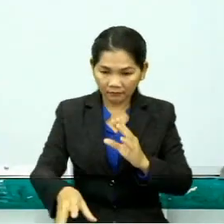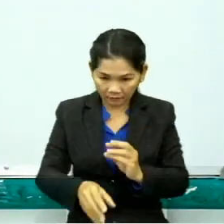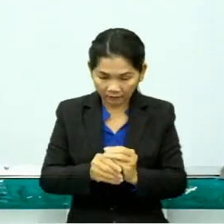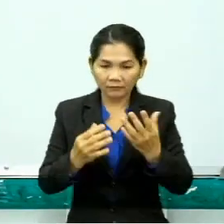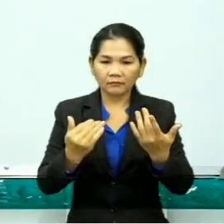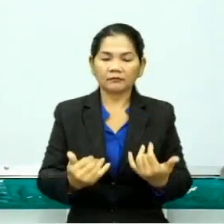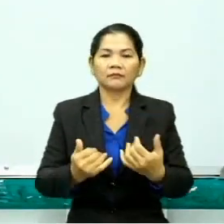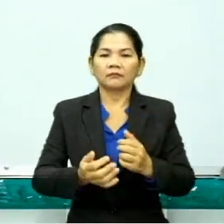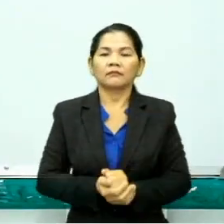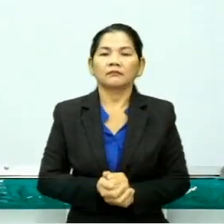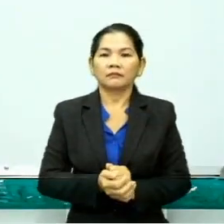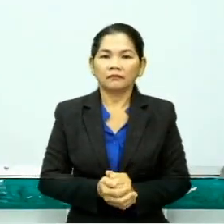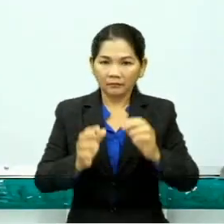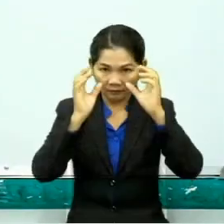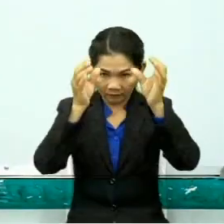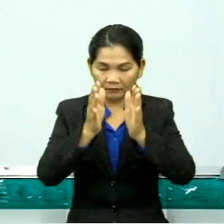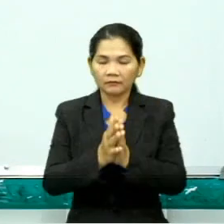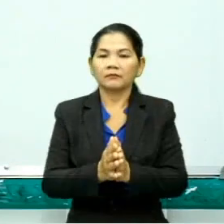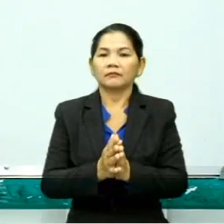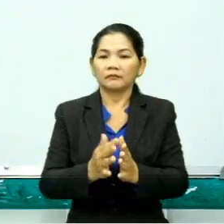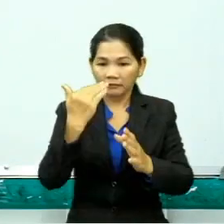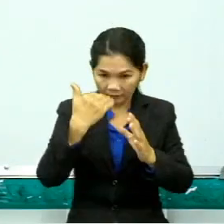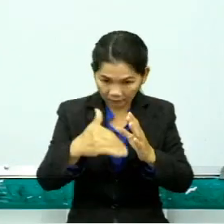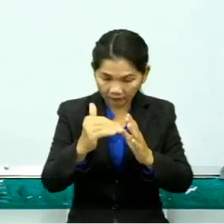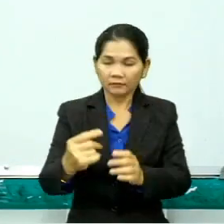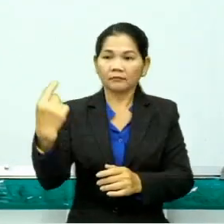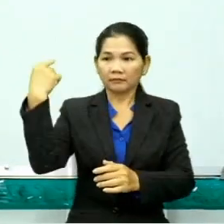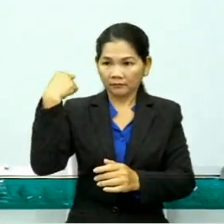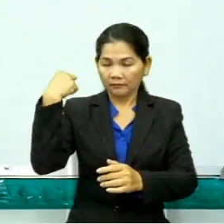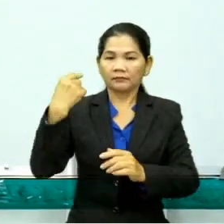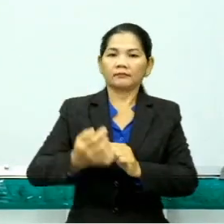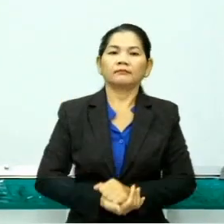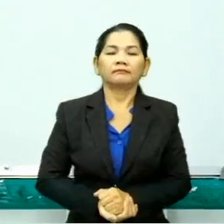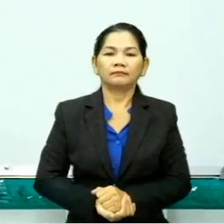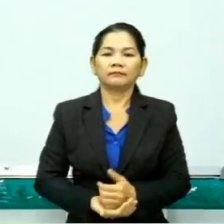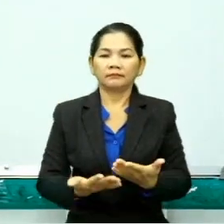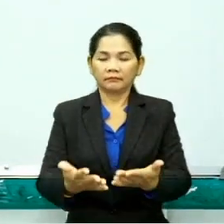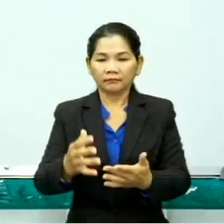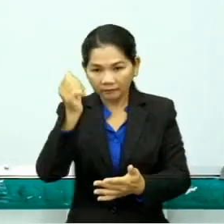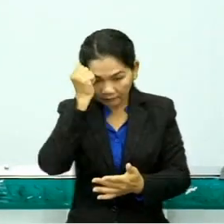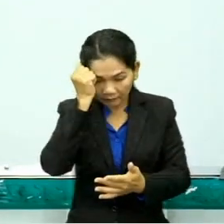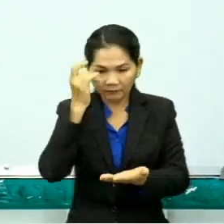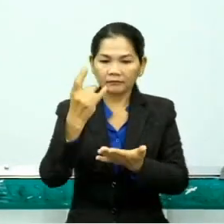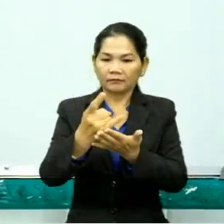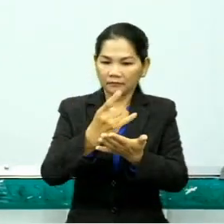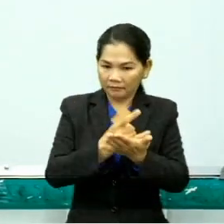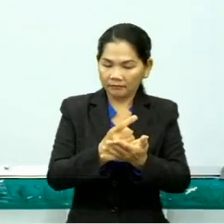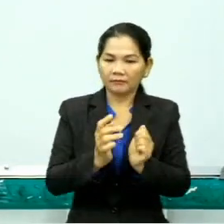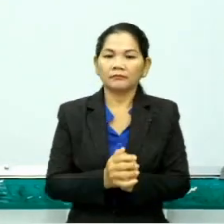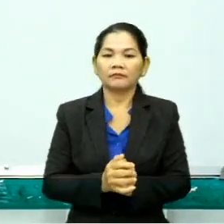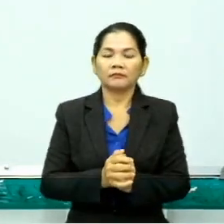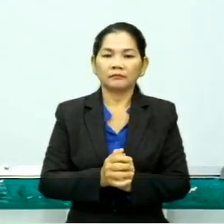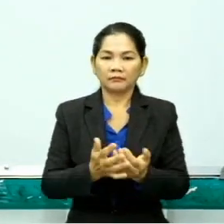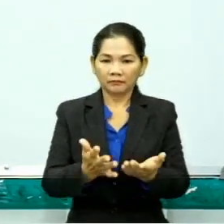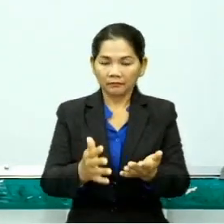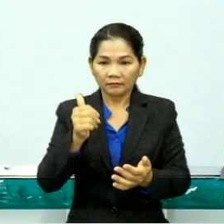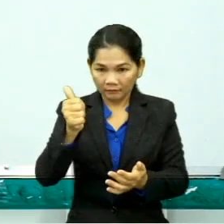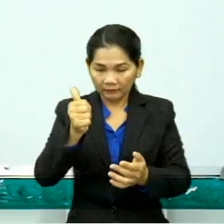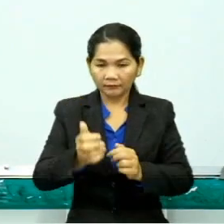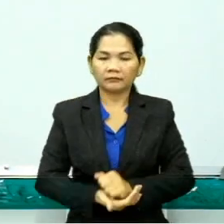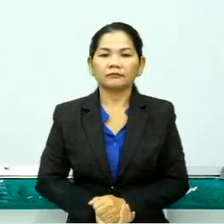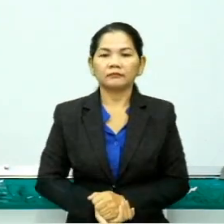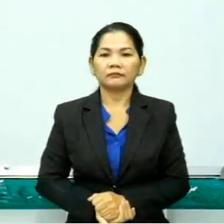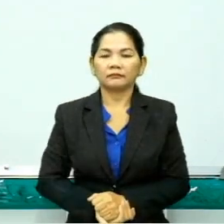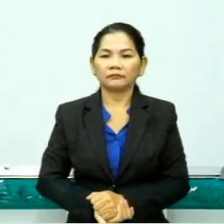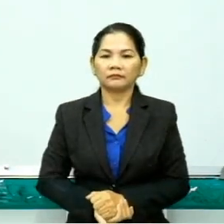chà ta một nẹt kêu bàn đại bàn đam con cà pì một sờ mánh nà con nhé chà chẳng con trong trăm mê riêng chà là bà dương bàn là on nà